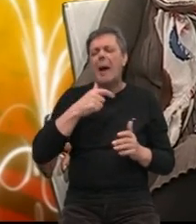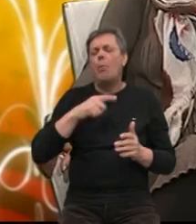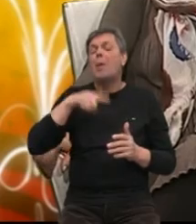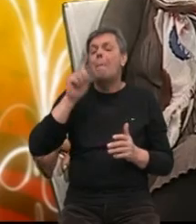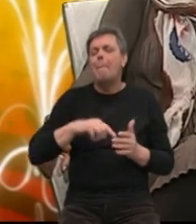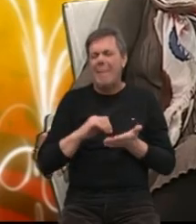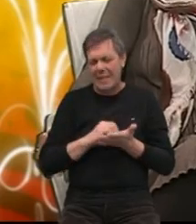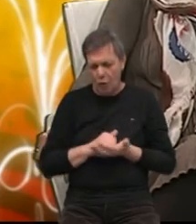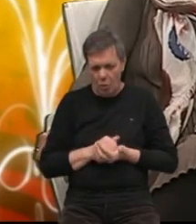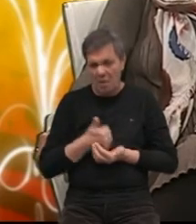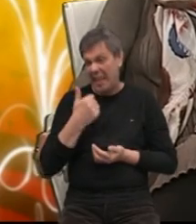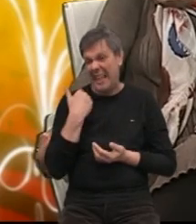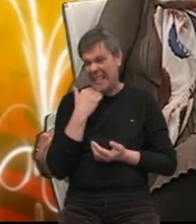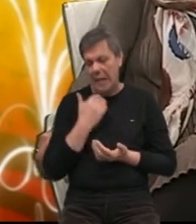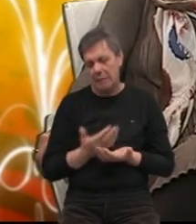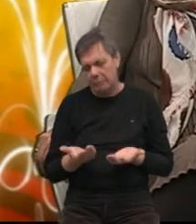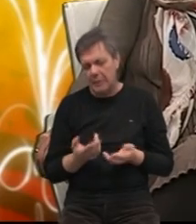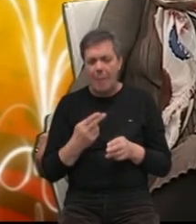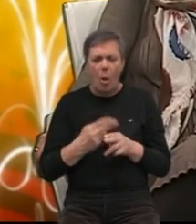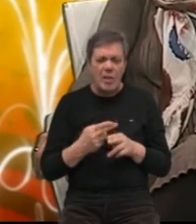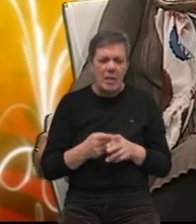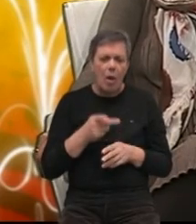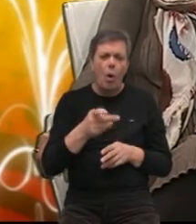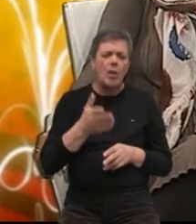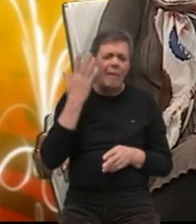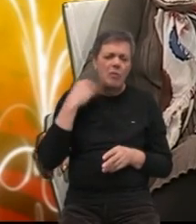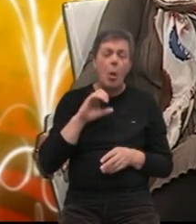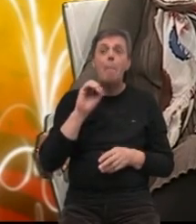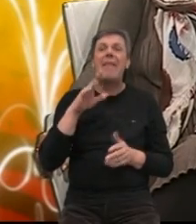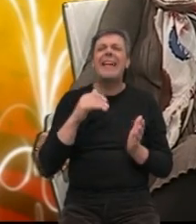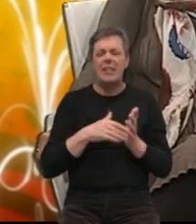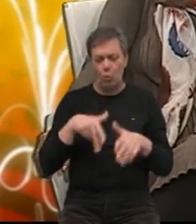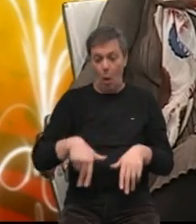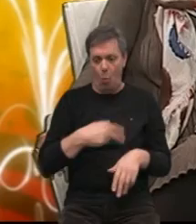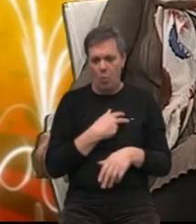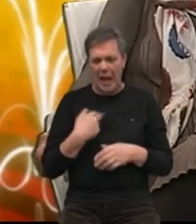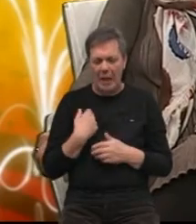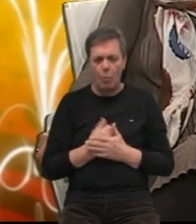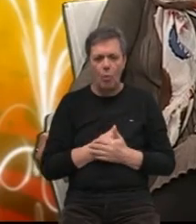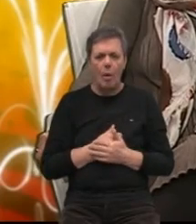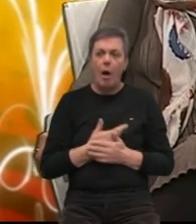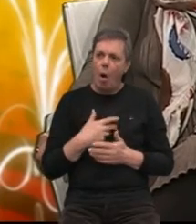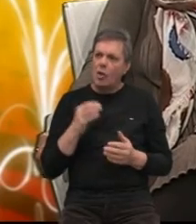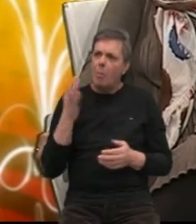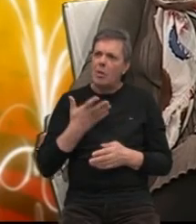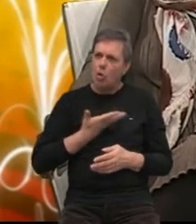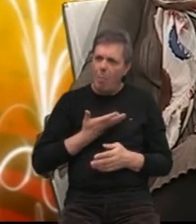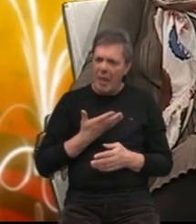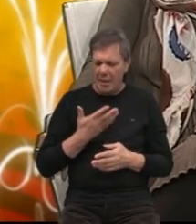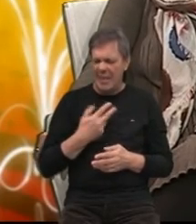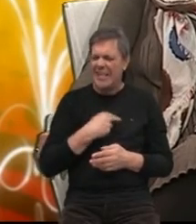Jedan put mjesečno, po jedan sat. Za bolesnika koje je onda već bilo 15.000 u Zagrebu. Ali onda vrlo brzo smo dobili od